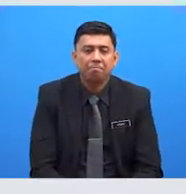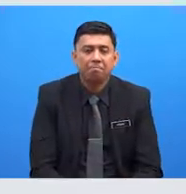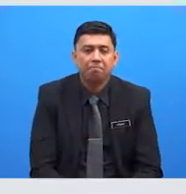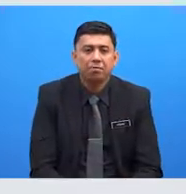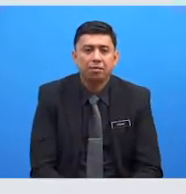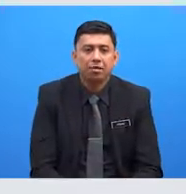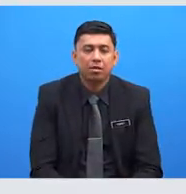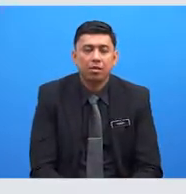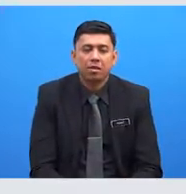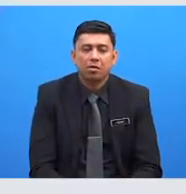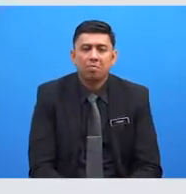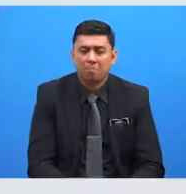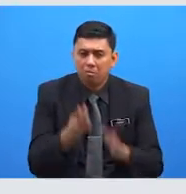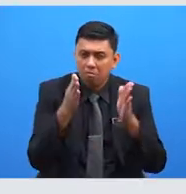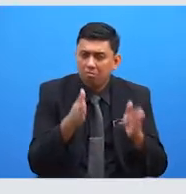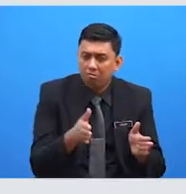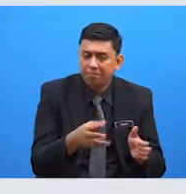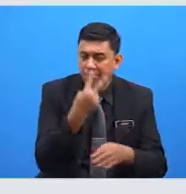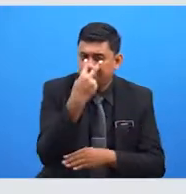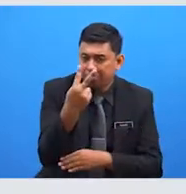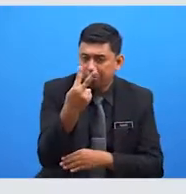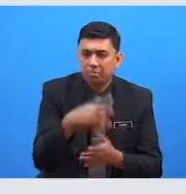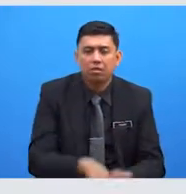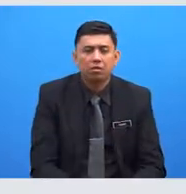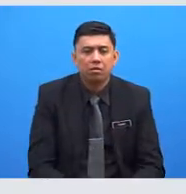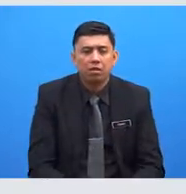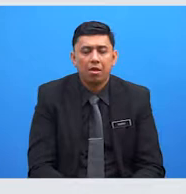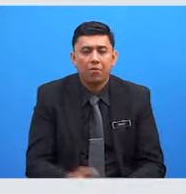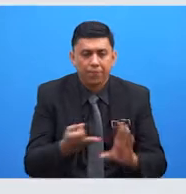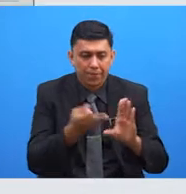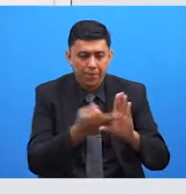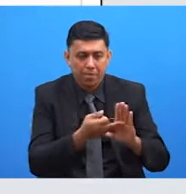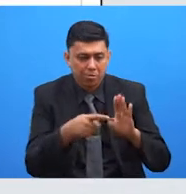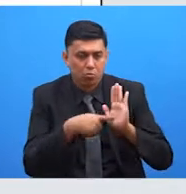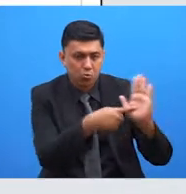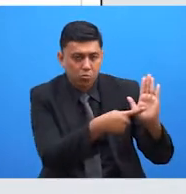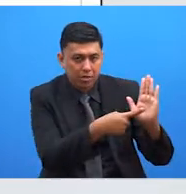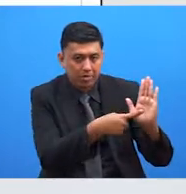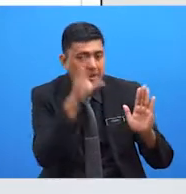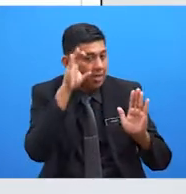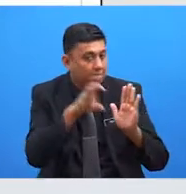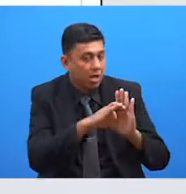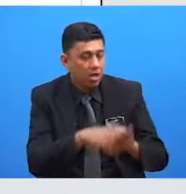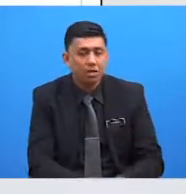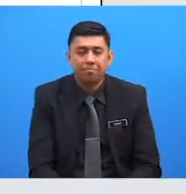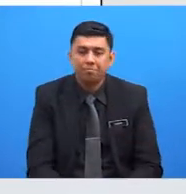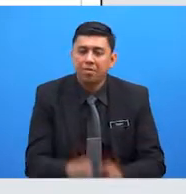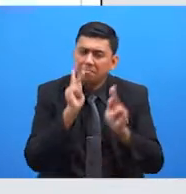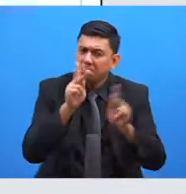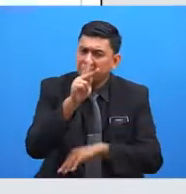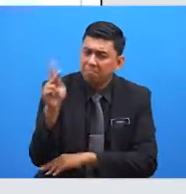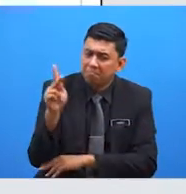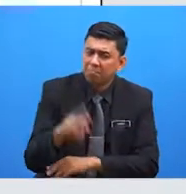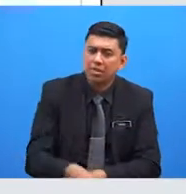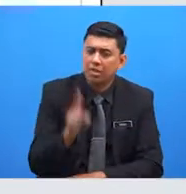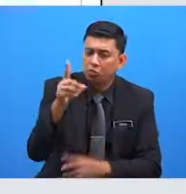Pelayar web akan memaparkan fail tersebut seperti ditunjukkan. Katakan anda